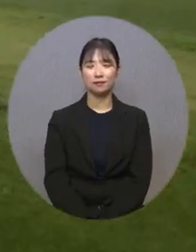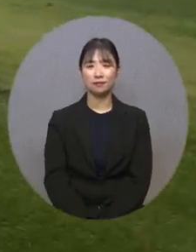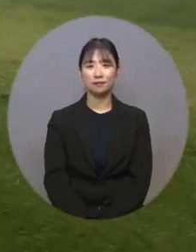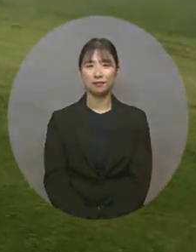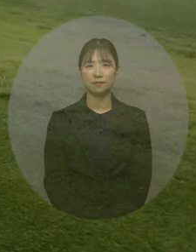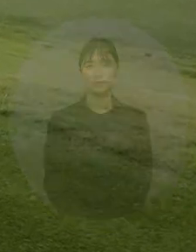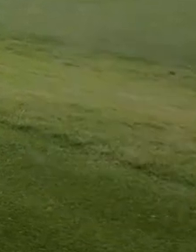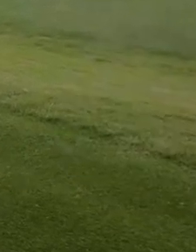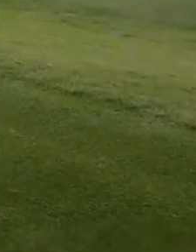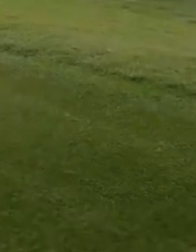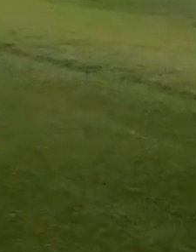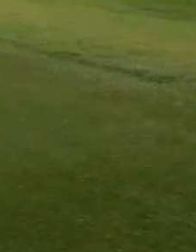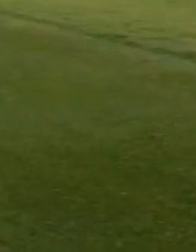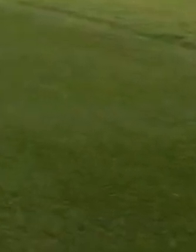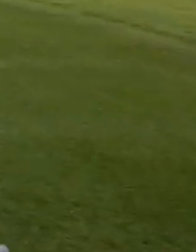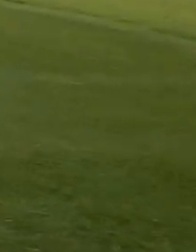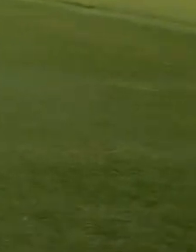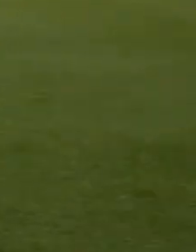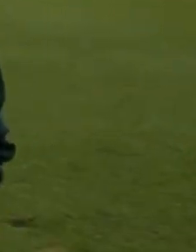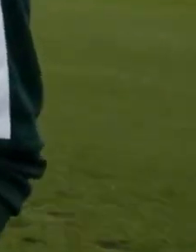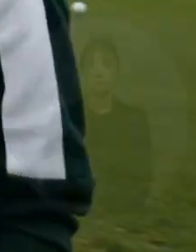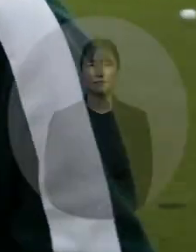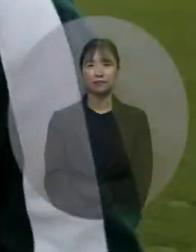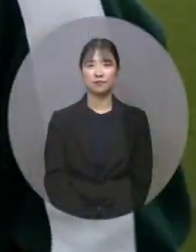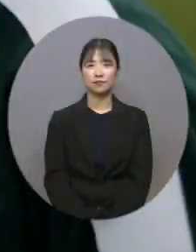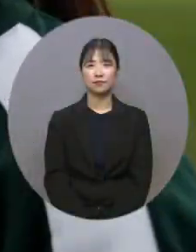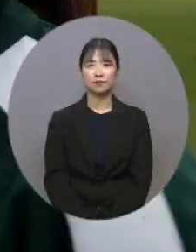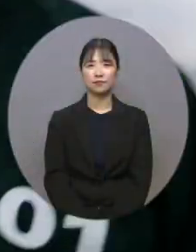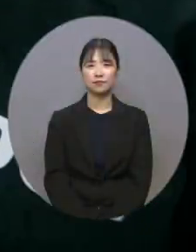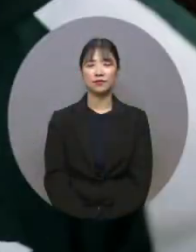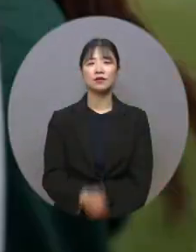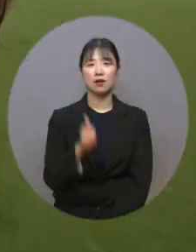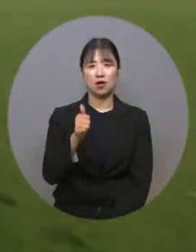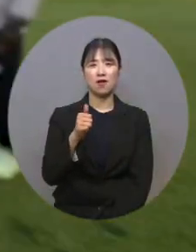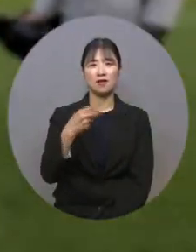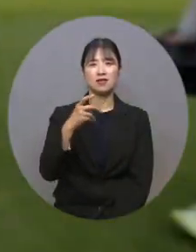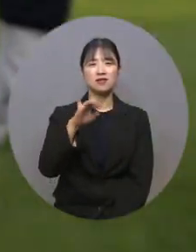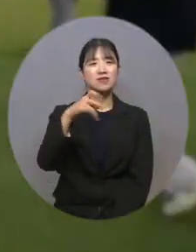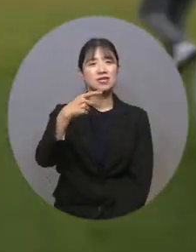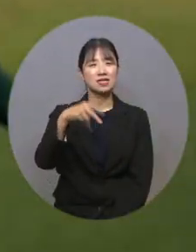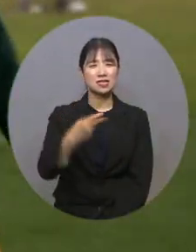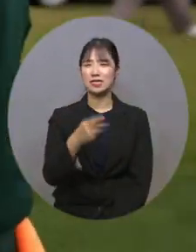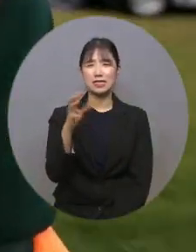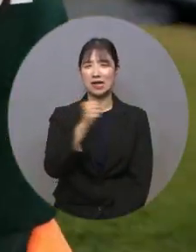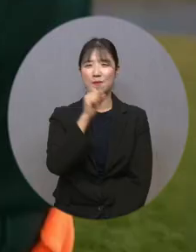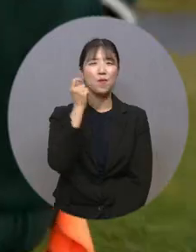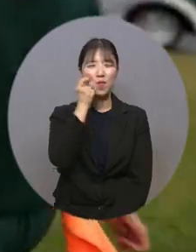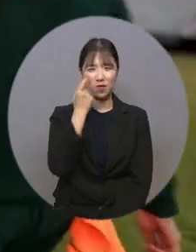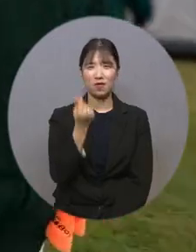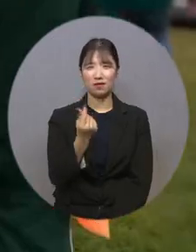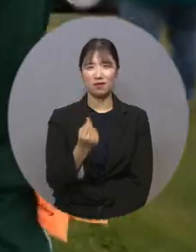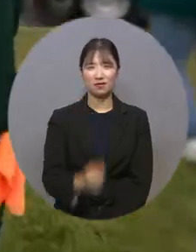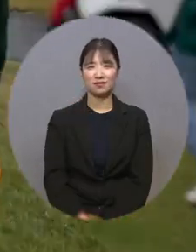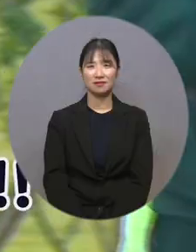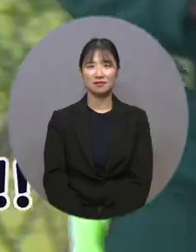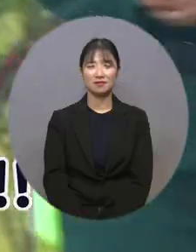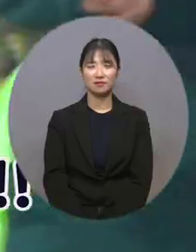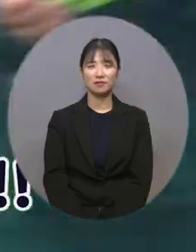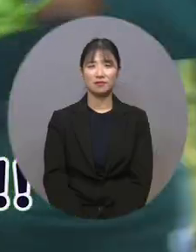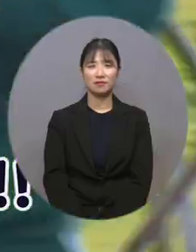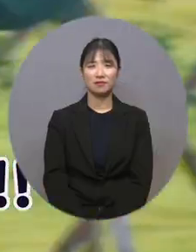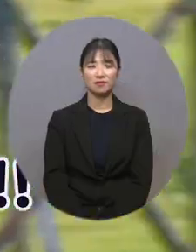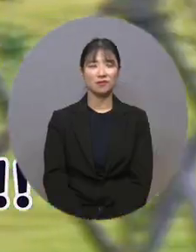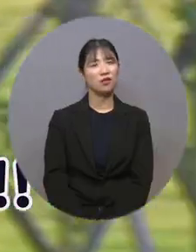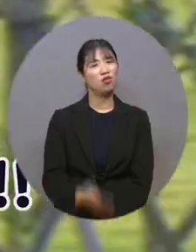굿샷! 아, 역시! 아니, 피니시도 못 잡을 만큼 체중 이동을 못 했는데 말입니다. 언니